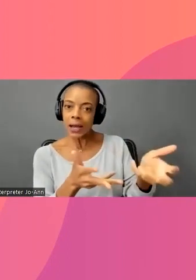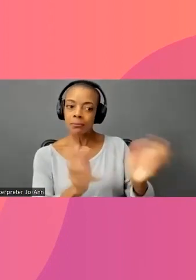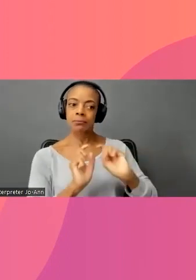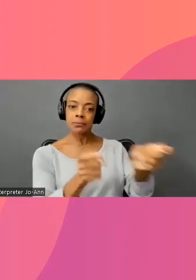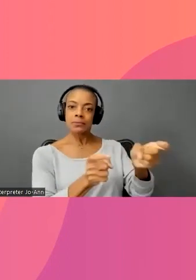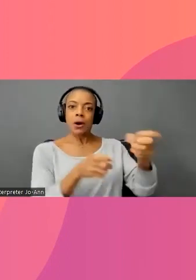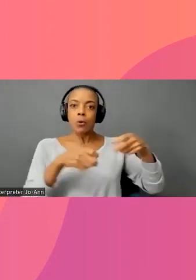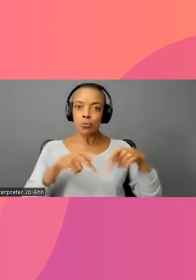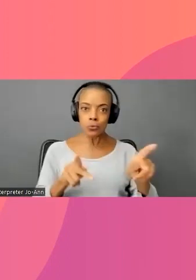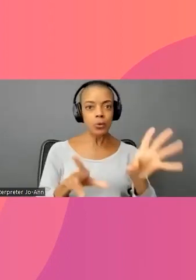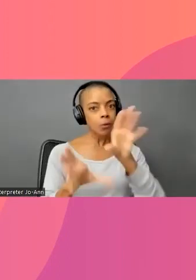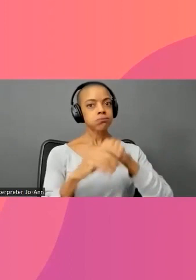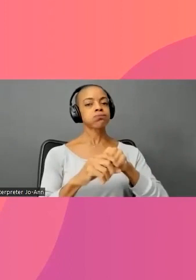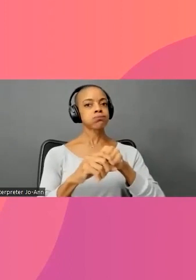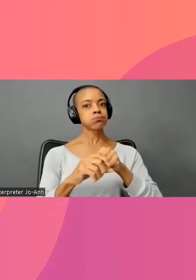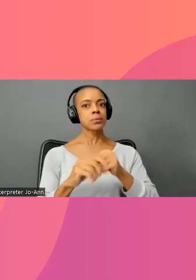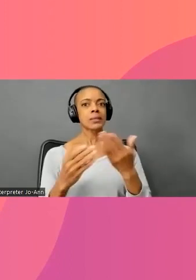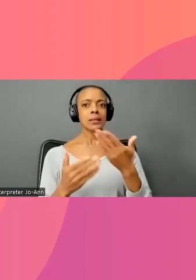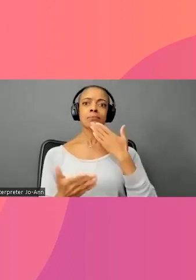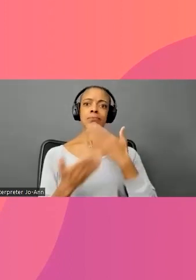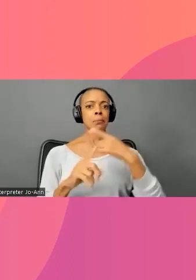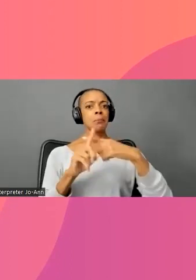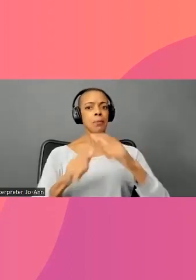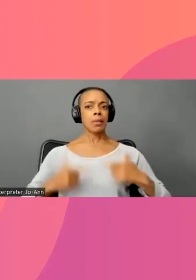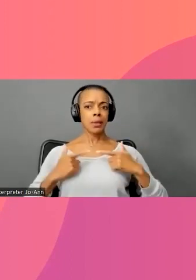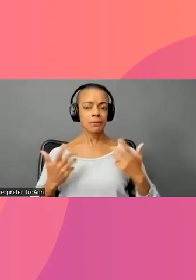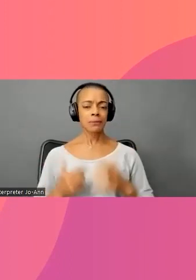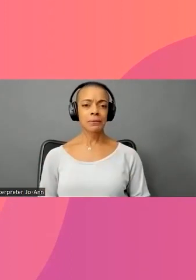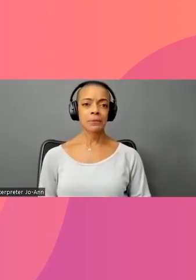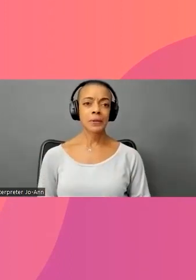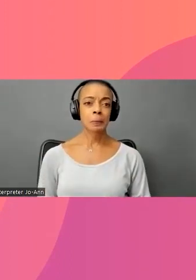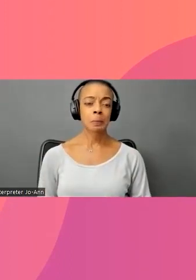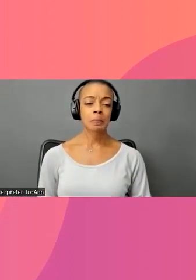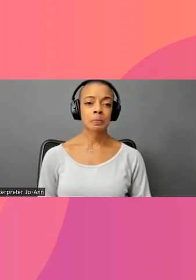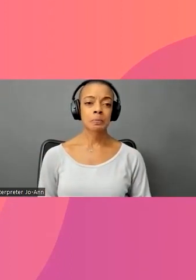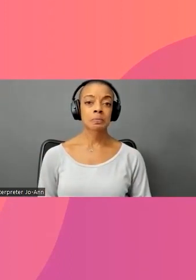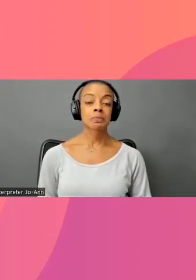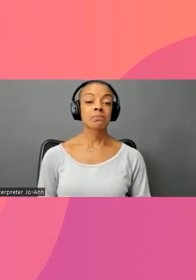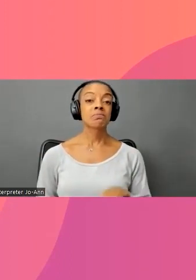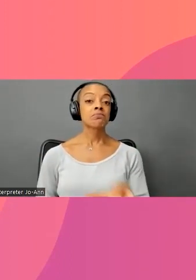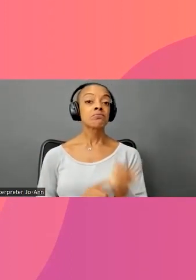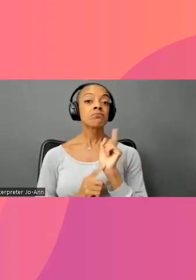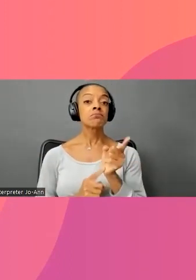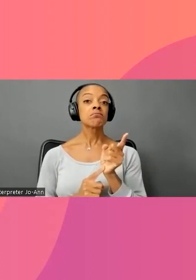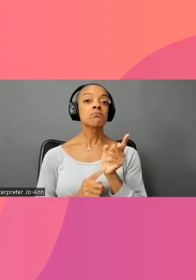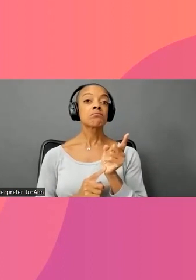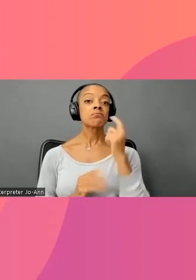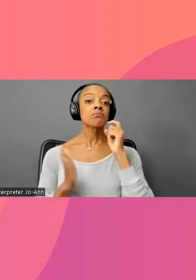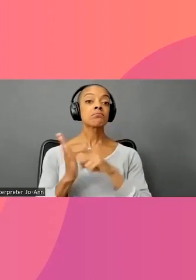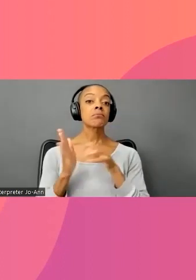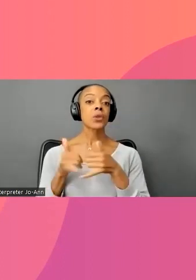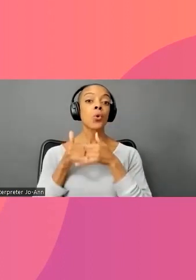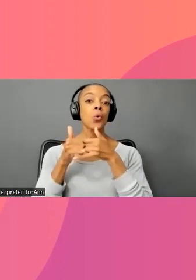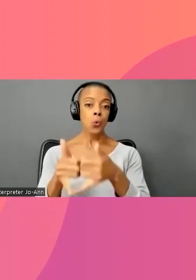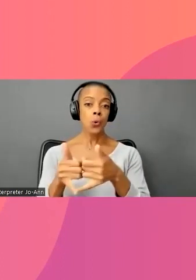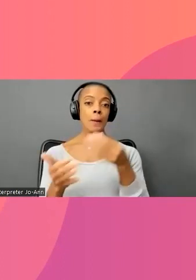personnes noires souffrant de TC pour participer plus activement et plus